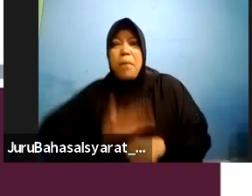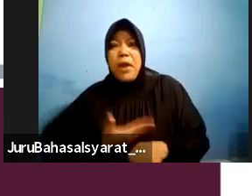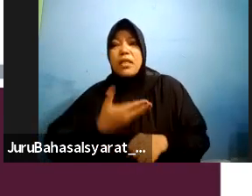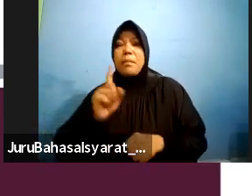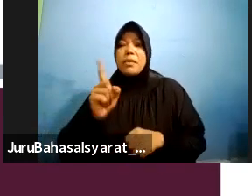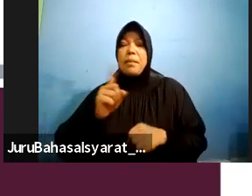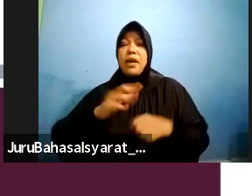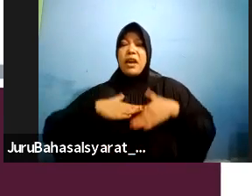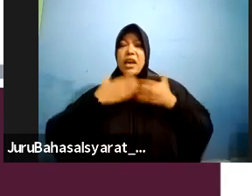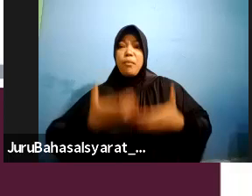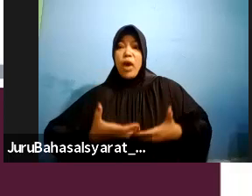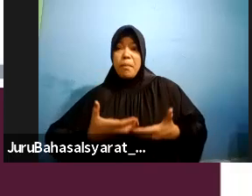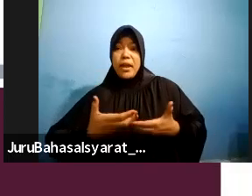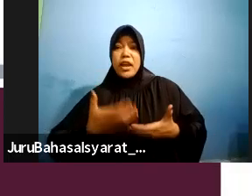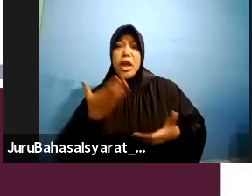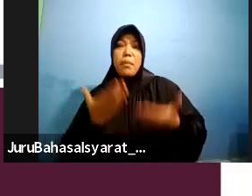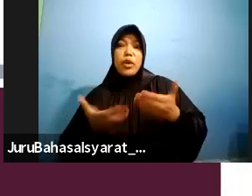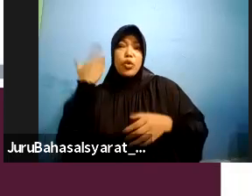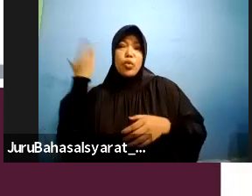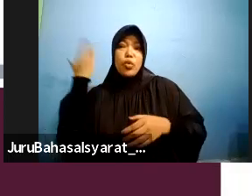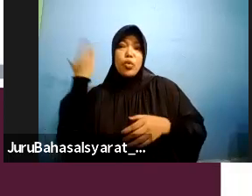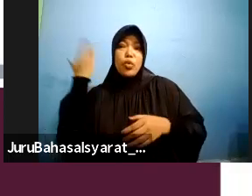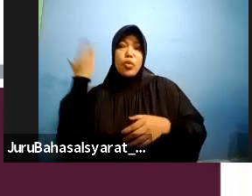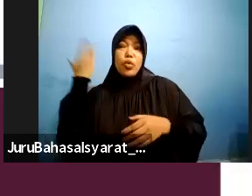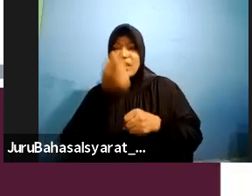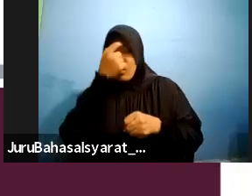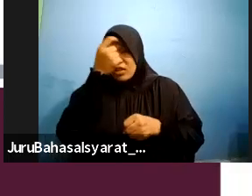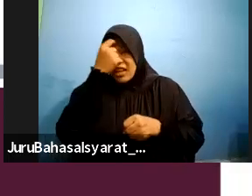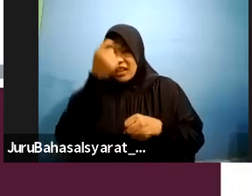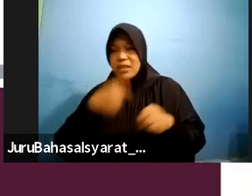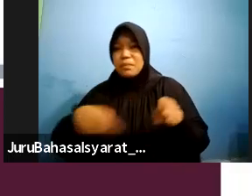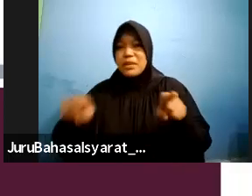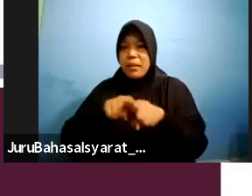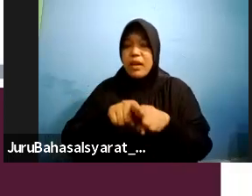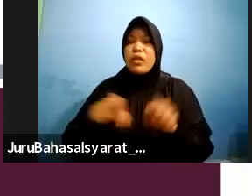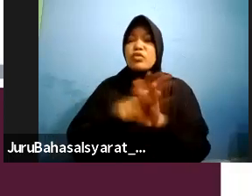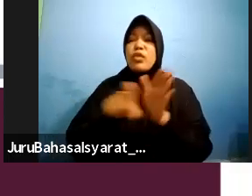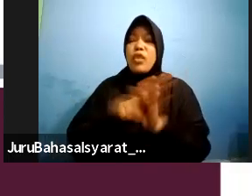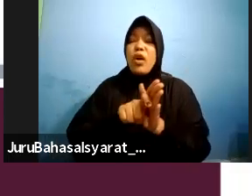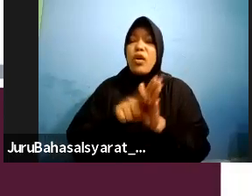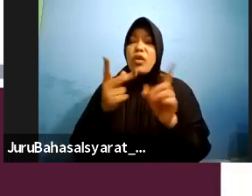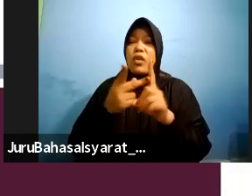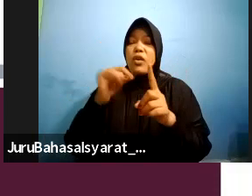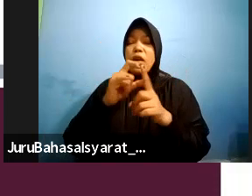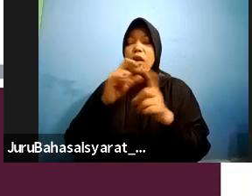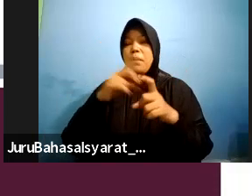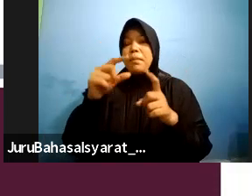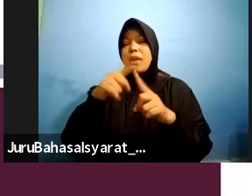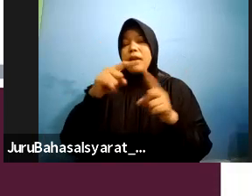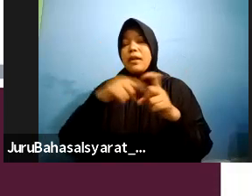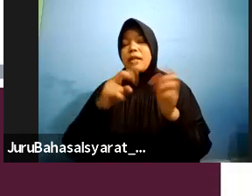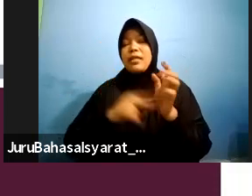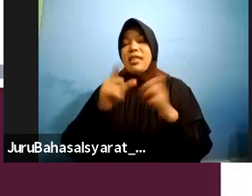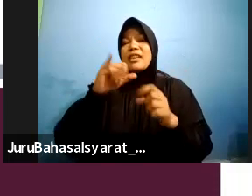ini sebelumnya sudah mempunyai gejala atau penyakit penyerta seperti hipertensi, diabetes, atau